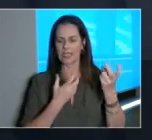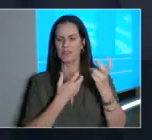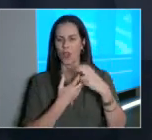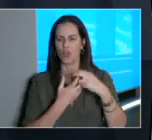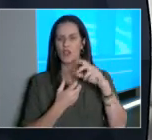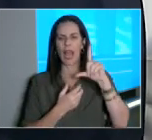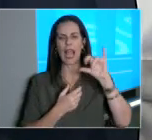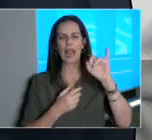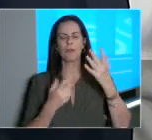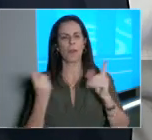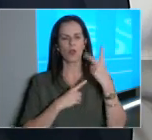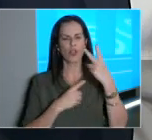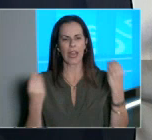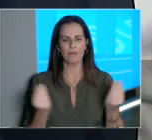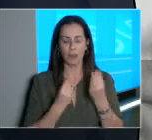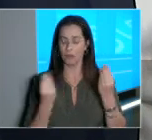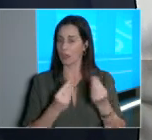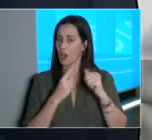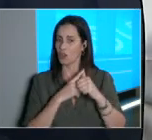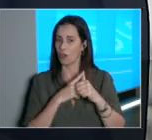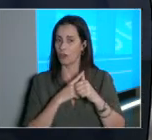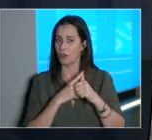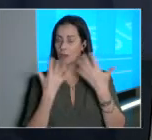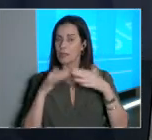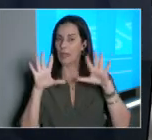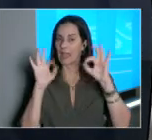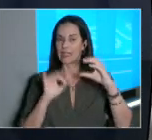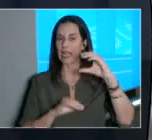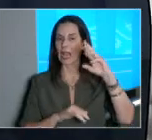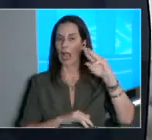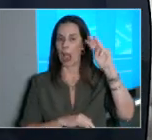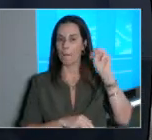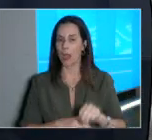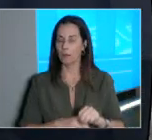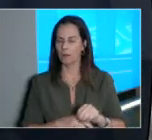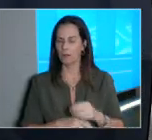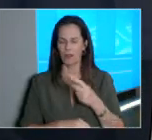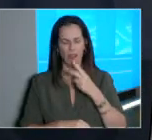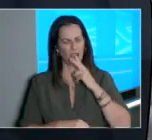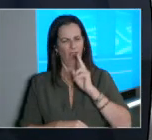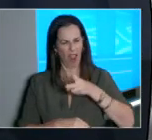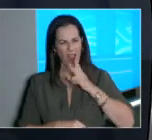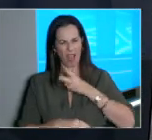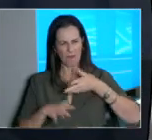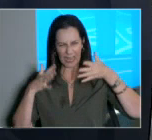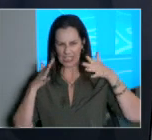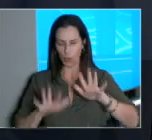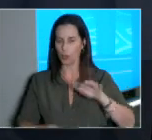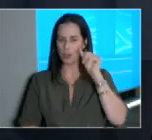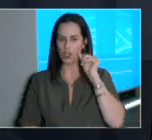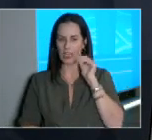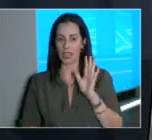אורלי לוי. מה קרה שם? שני דברים. דבר אחד, המועמדת מספר 10 שלהם השתלחה בגזענות